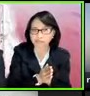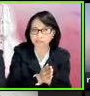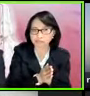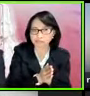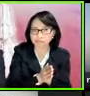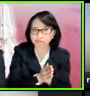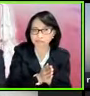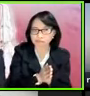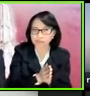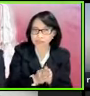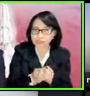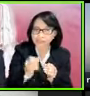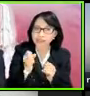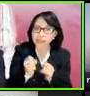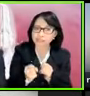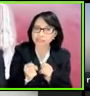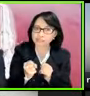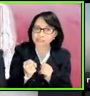ini